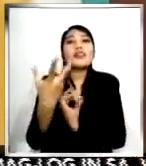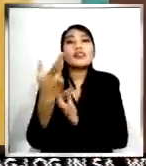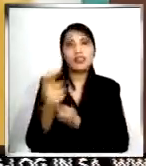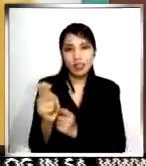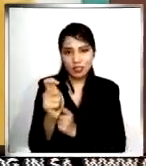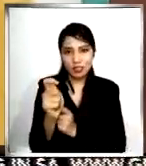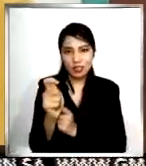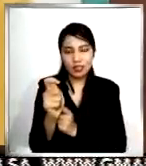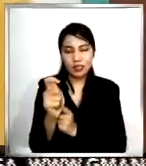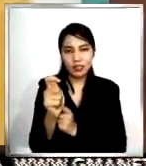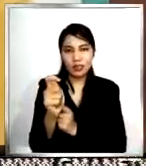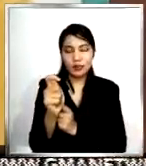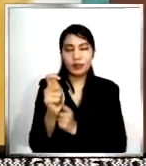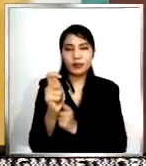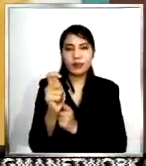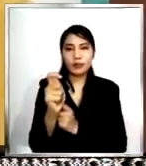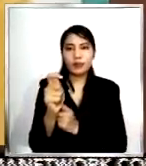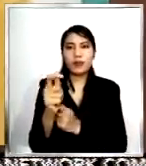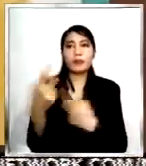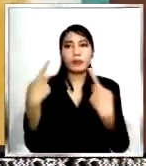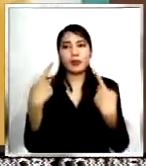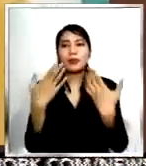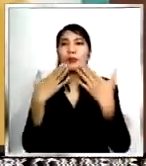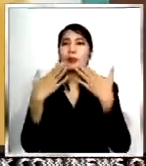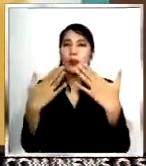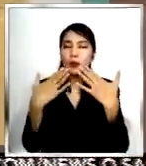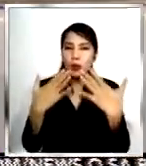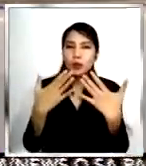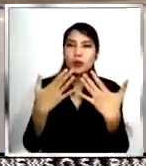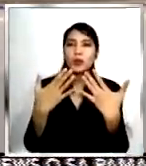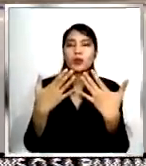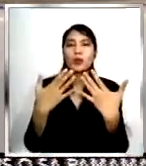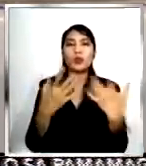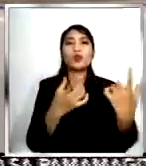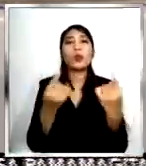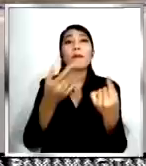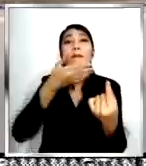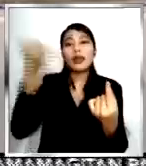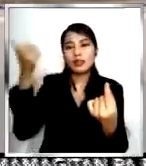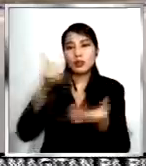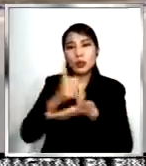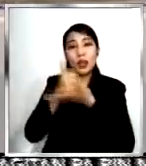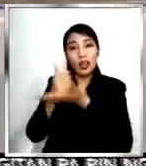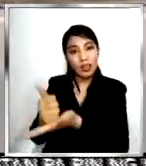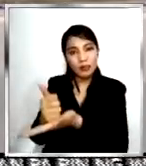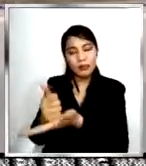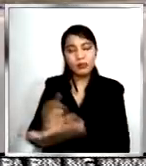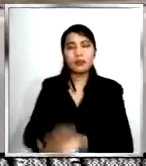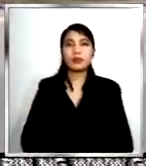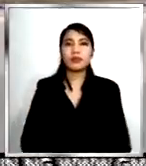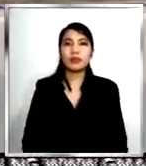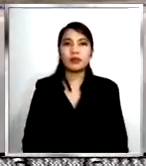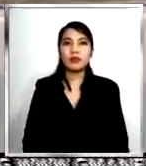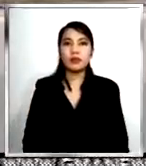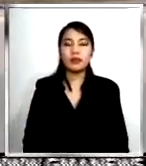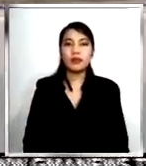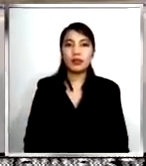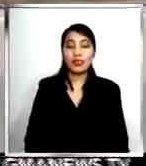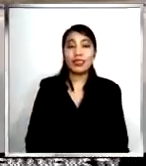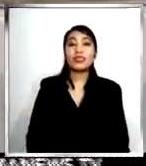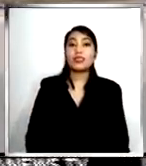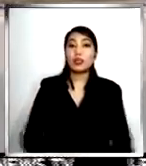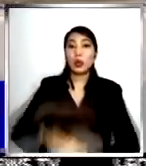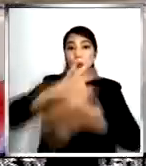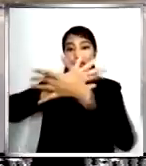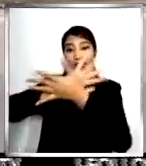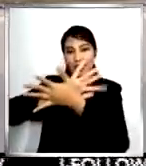Na nagpapasalamat sila na ginawa mo yung best mo para gumaling siya. Kasama sa casualty sa digmaan kontra COVID-19, ang mga bata, wala